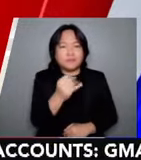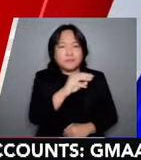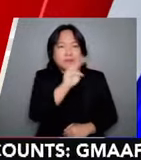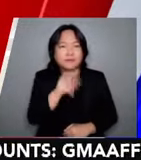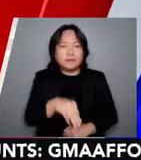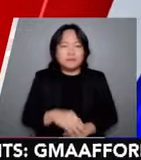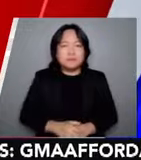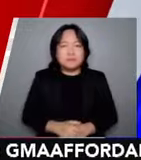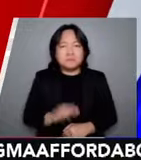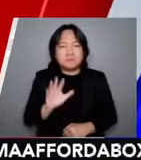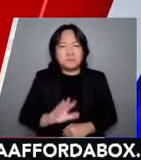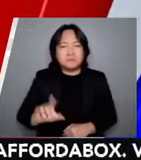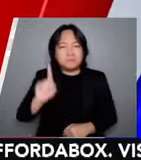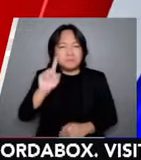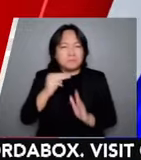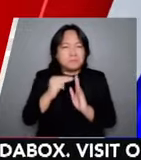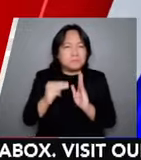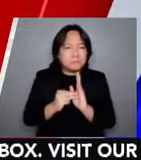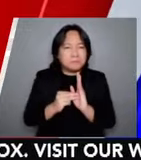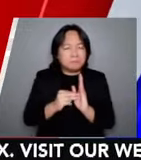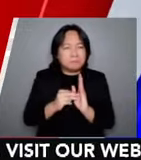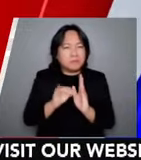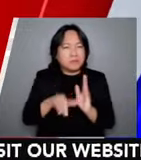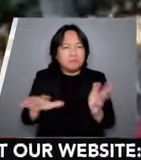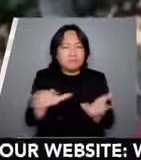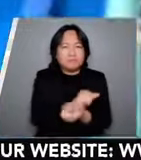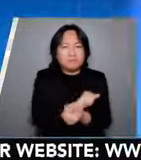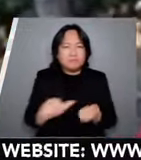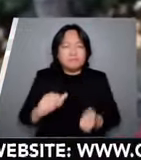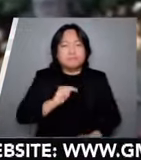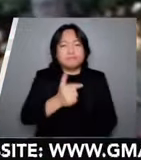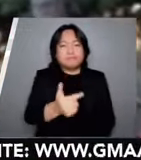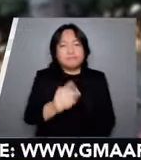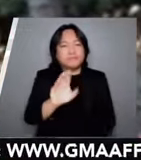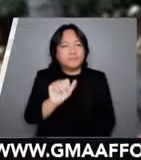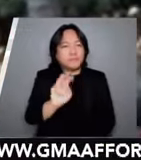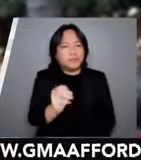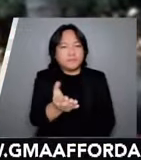pinsala. Beon ng balita si Bam Alegre.